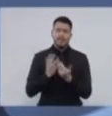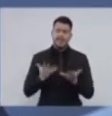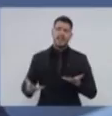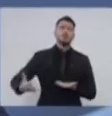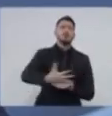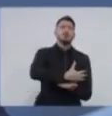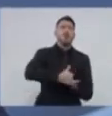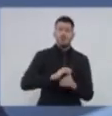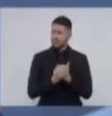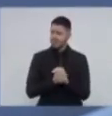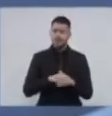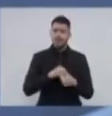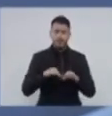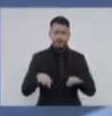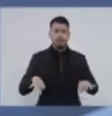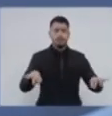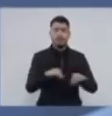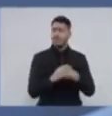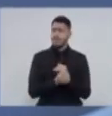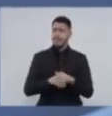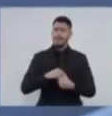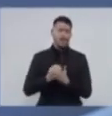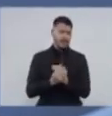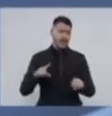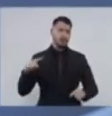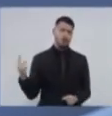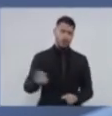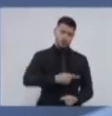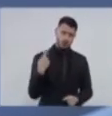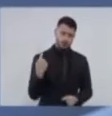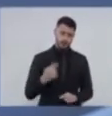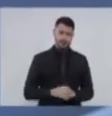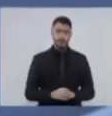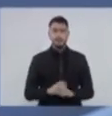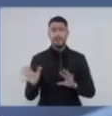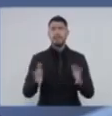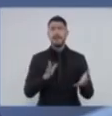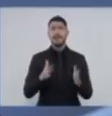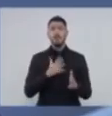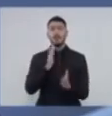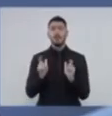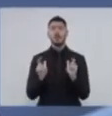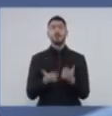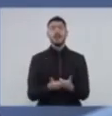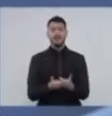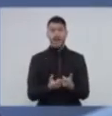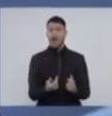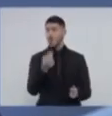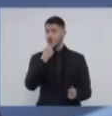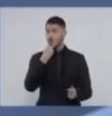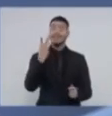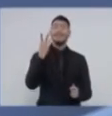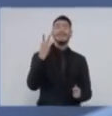εμβαδού κατοικίας και παρόχου η μέση μηνιαία ενίσχυση για ένα μέσο νοικοκυριό που καταναλώνει μέχρι 300